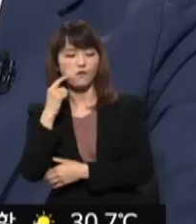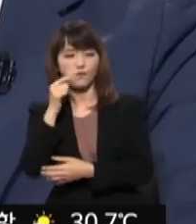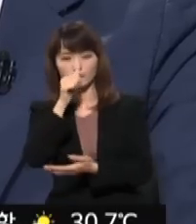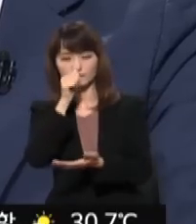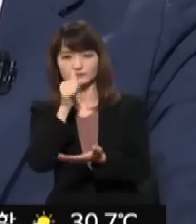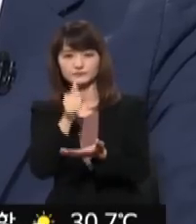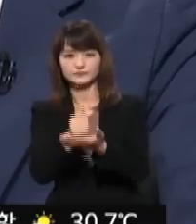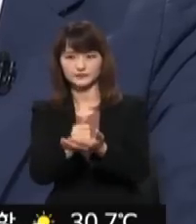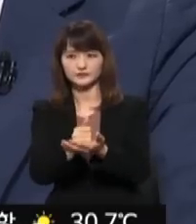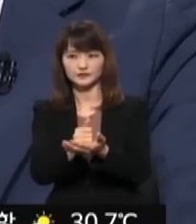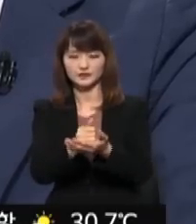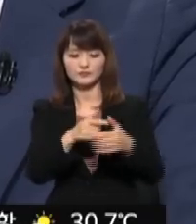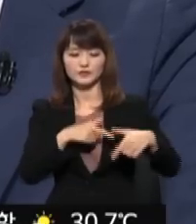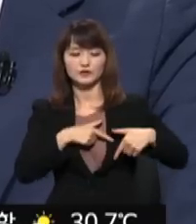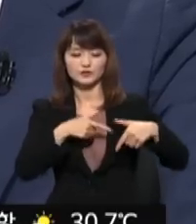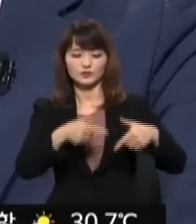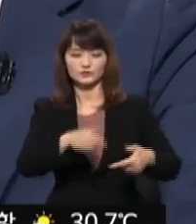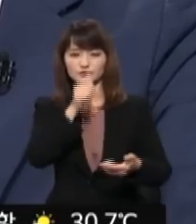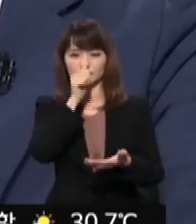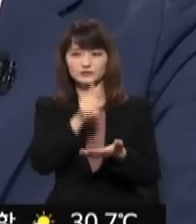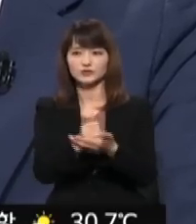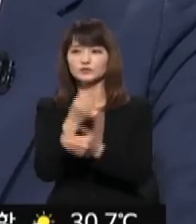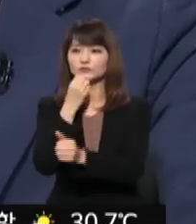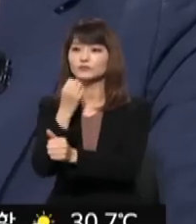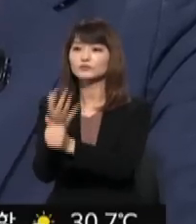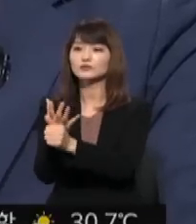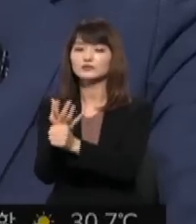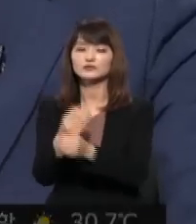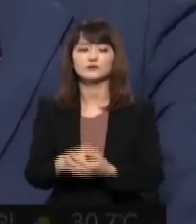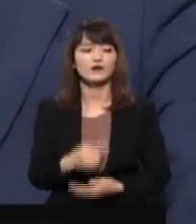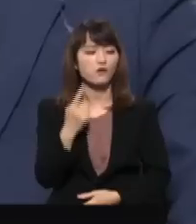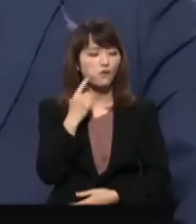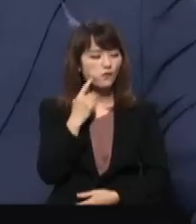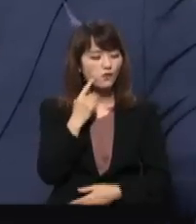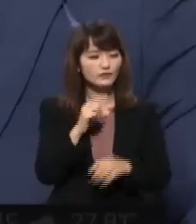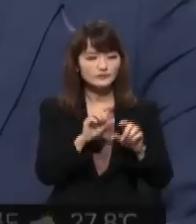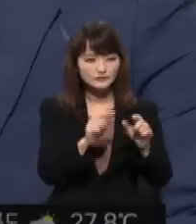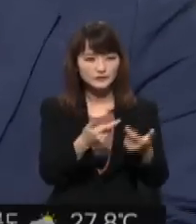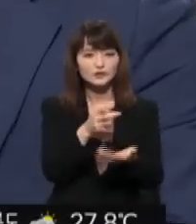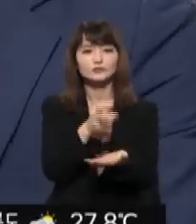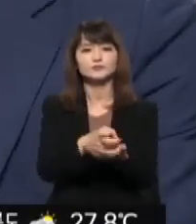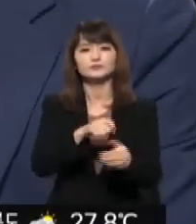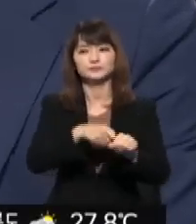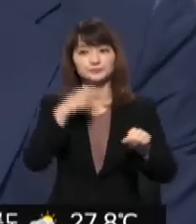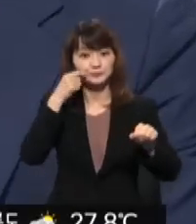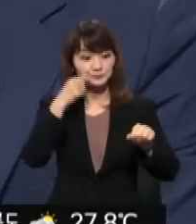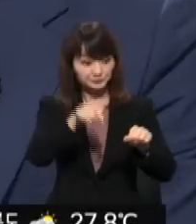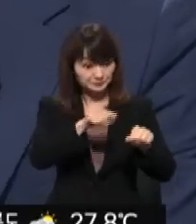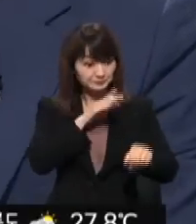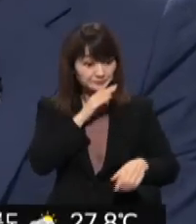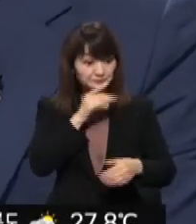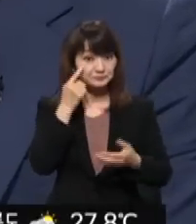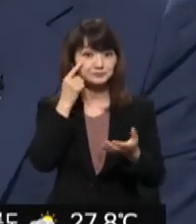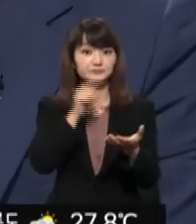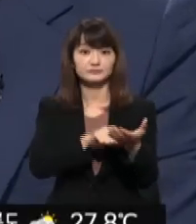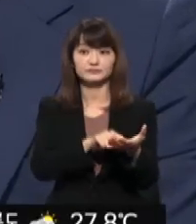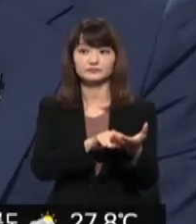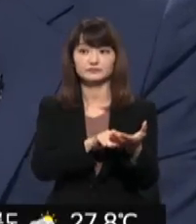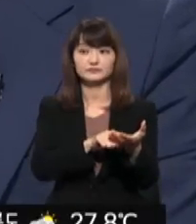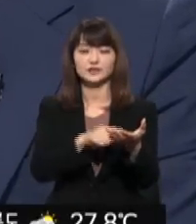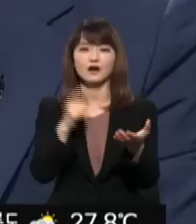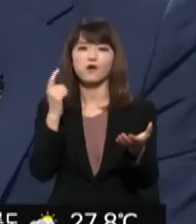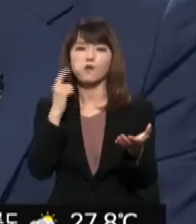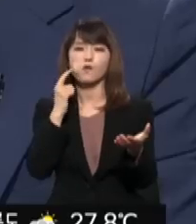명예수념으로 고발한게 있는데 허위사실은 아니기 때문에 법으로 처벌받을 수 없다 하더라도 이게 바로 사실은 밝혀지면